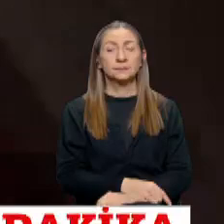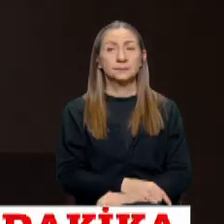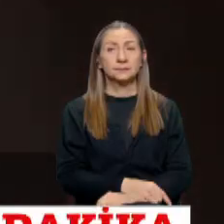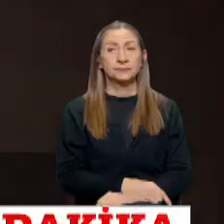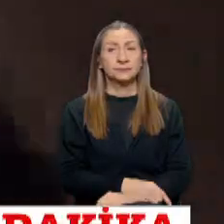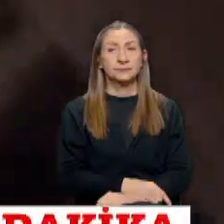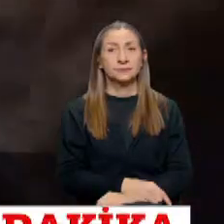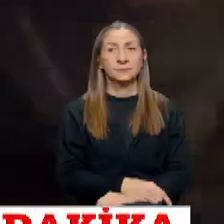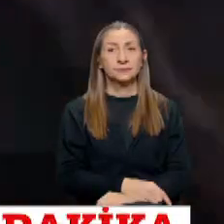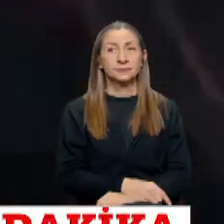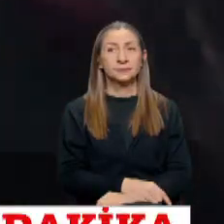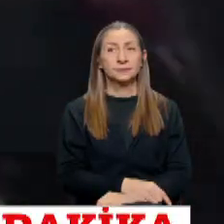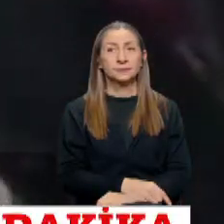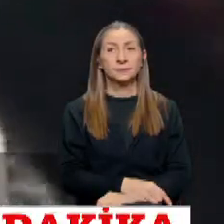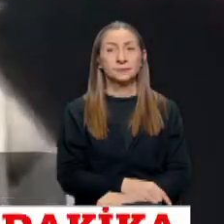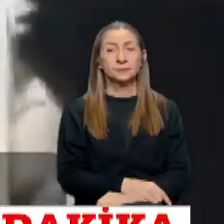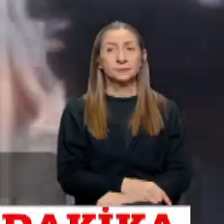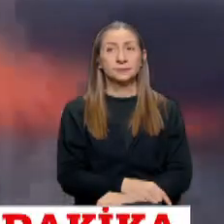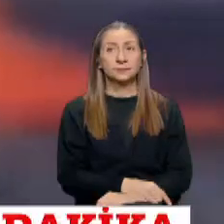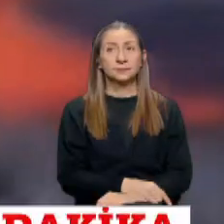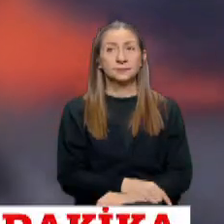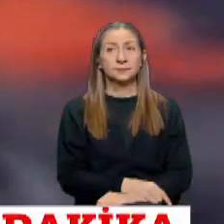yavaş. Şimdi ellen ele